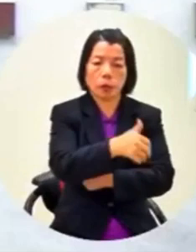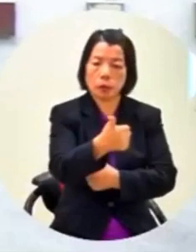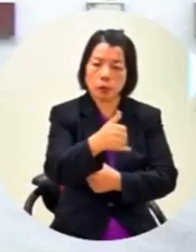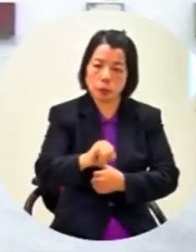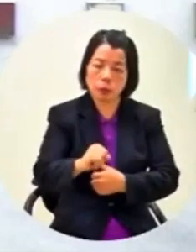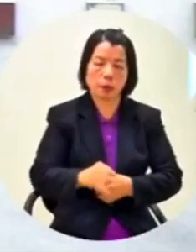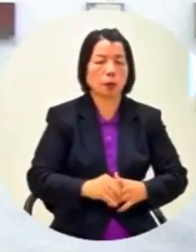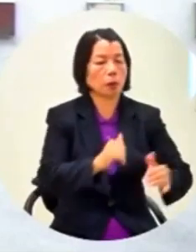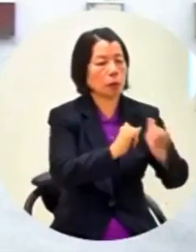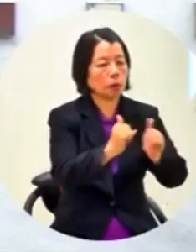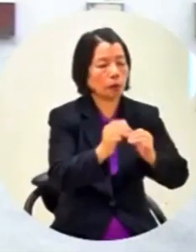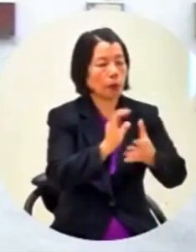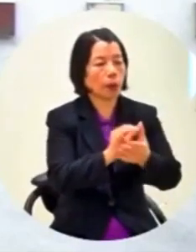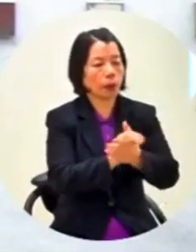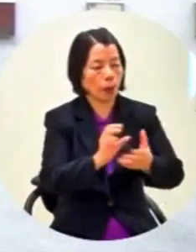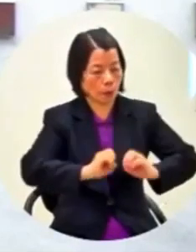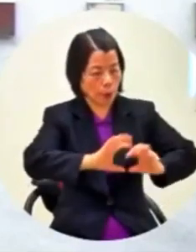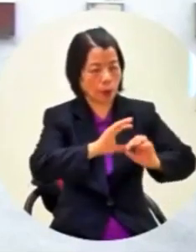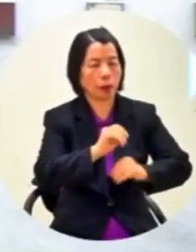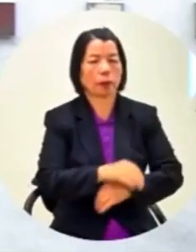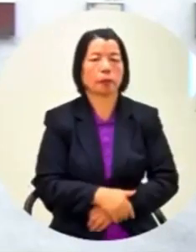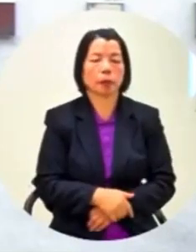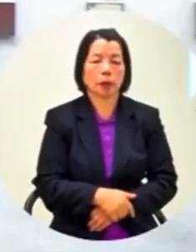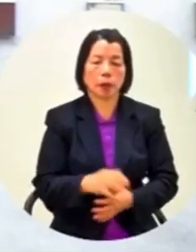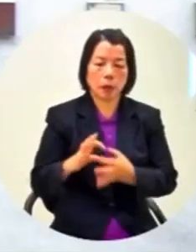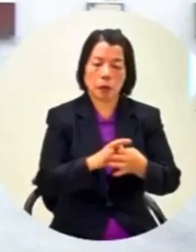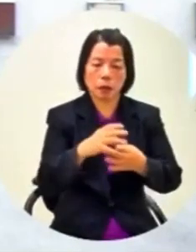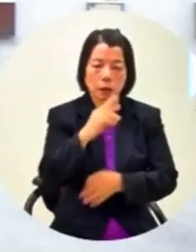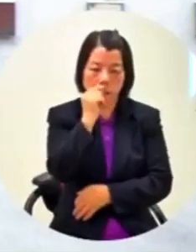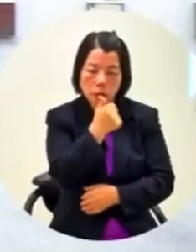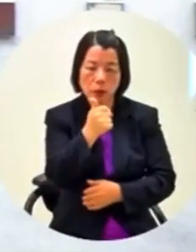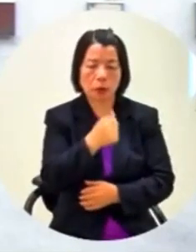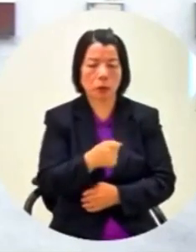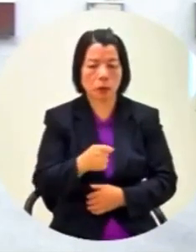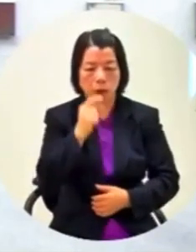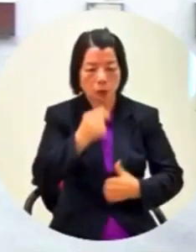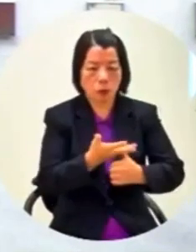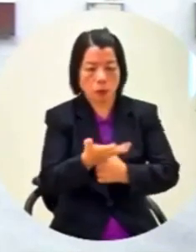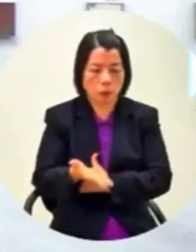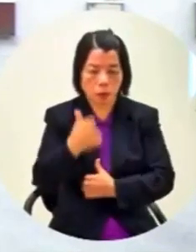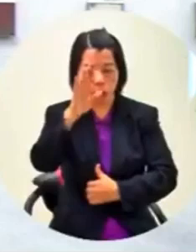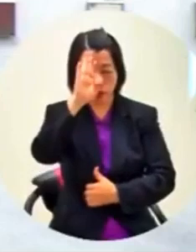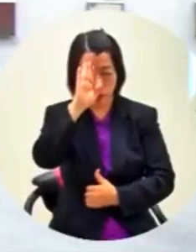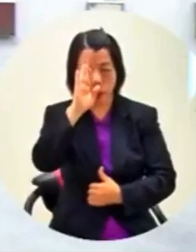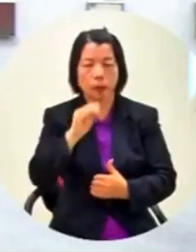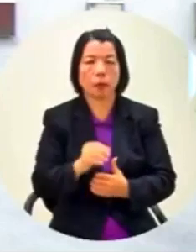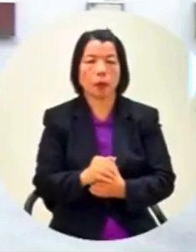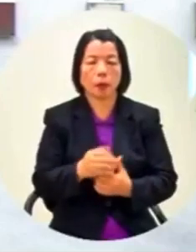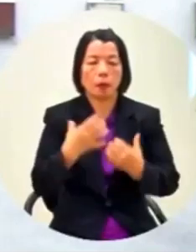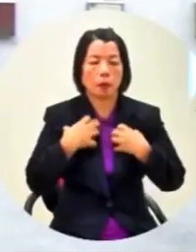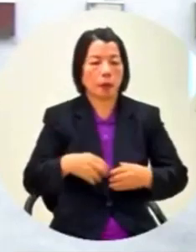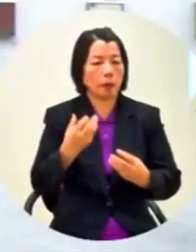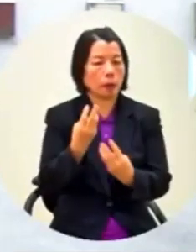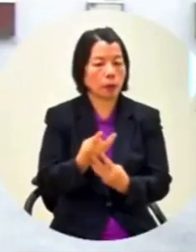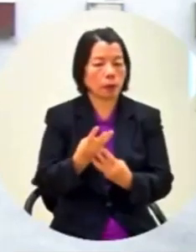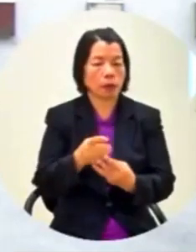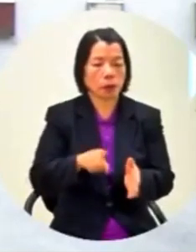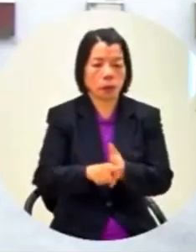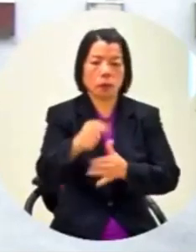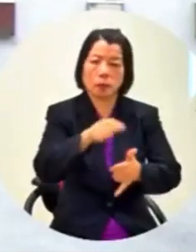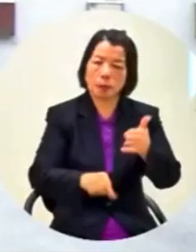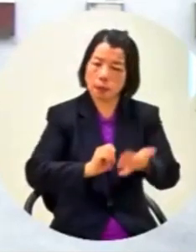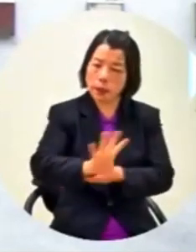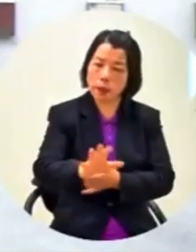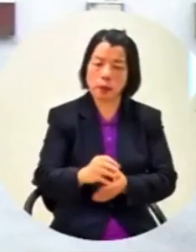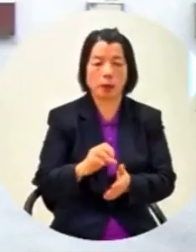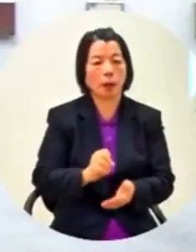友报告因严重特殊传染性肺炎相关措施专案报告。在还没